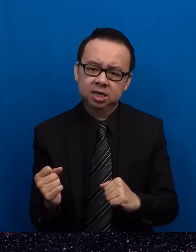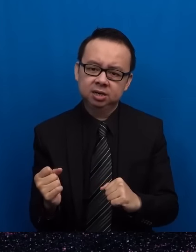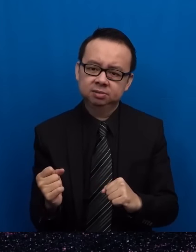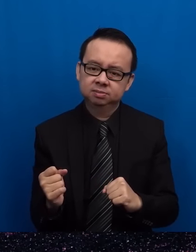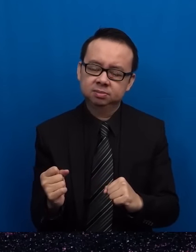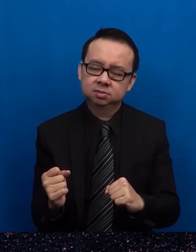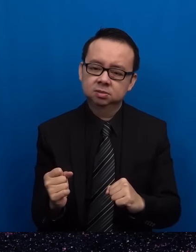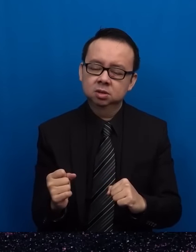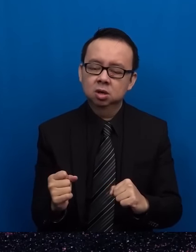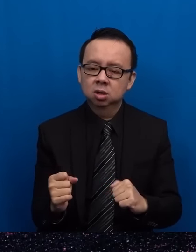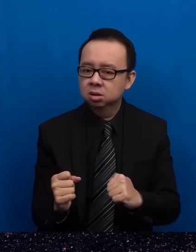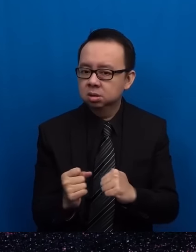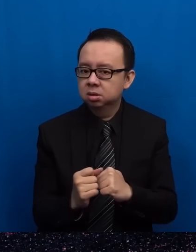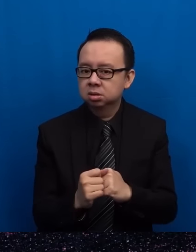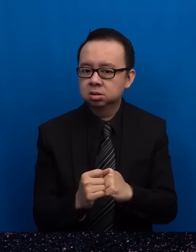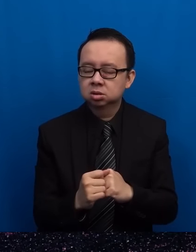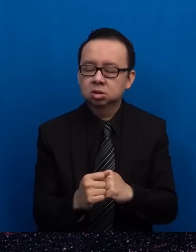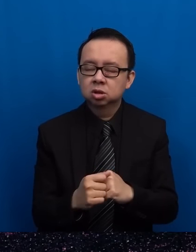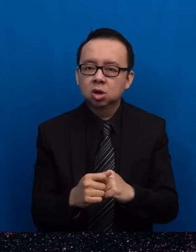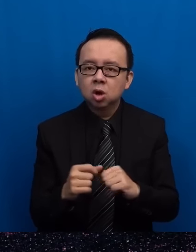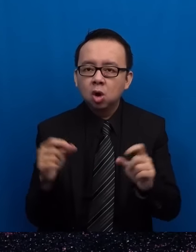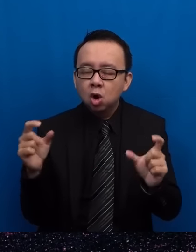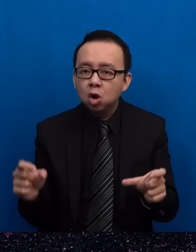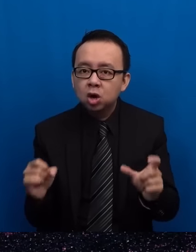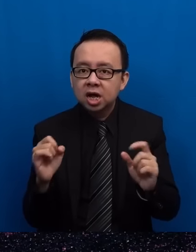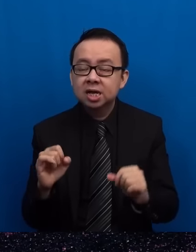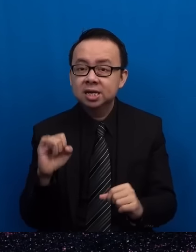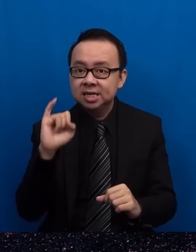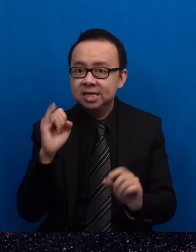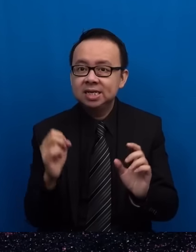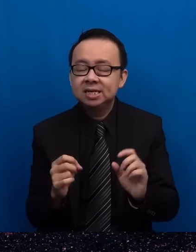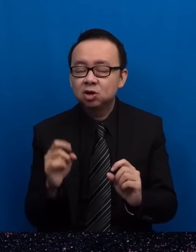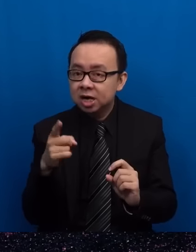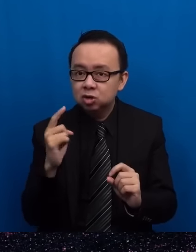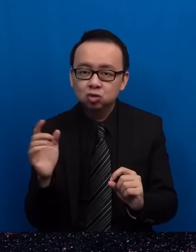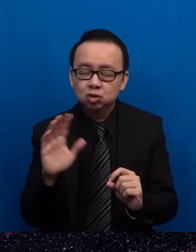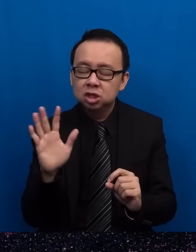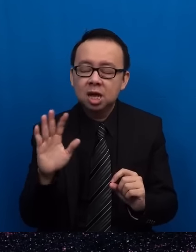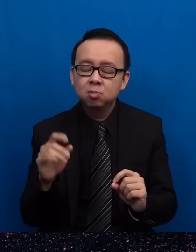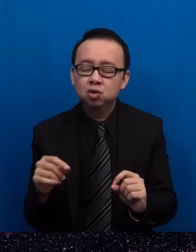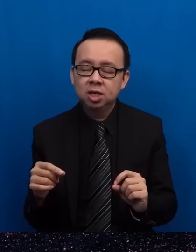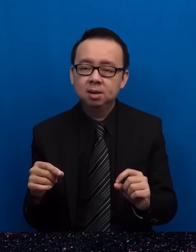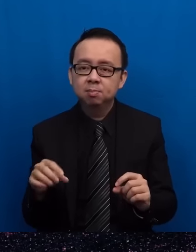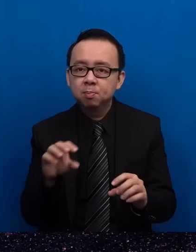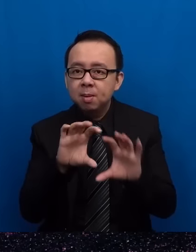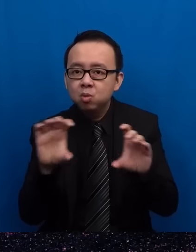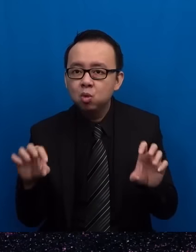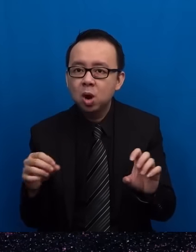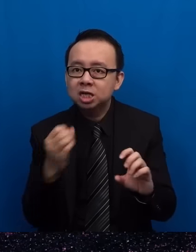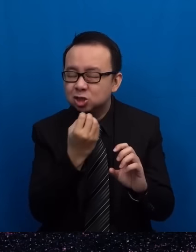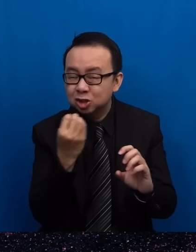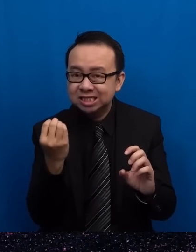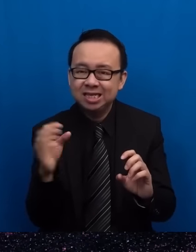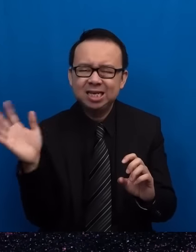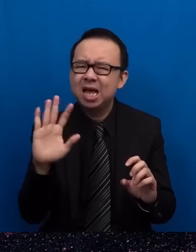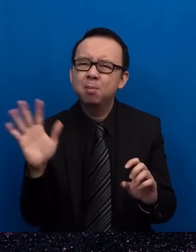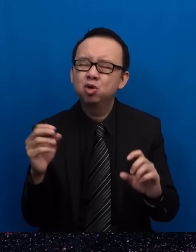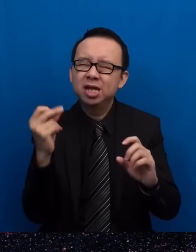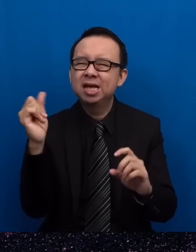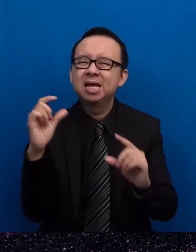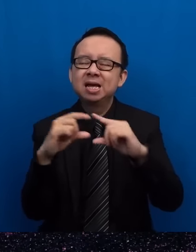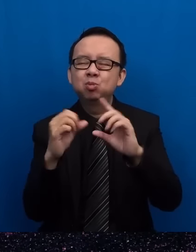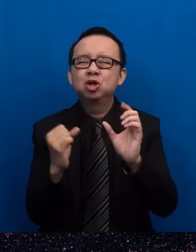boleh kasih ragi. Bukan Tuhan anti ragi, karena di perjanjian baru diajarkan ragi Farisi. Ya, tapi roti itu perlu